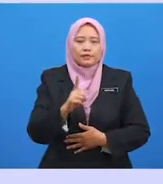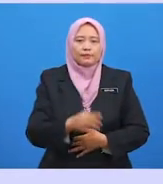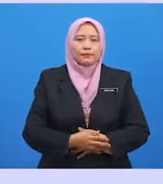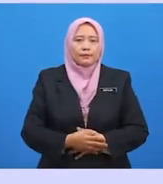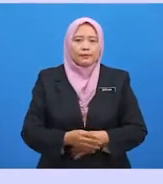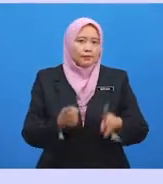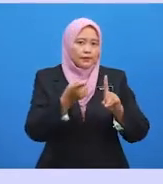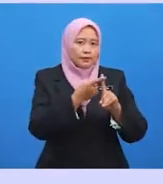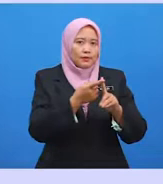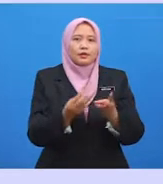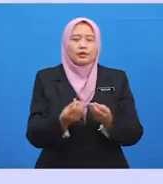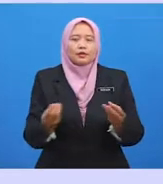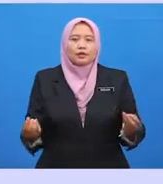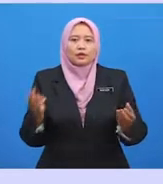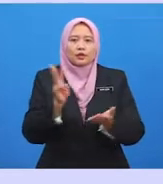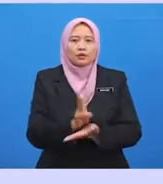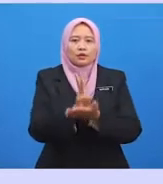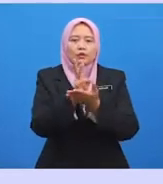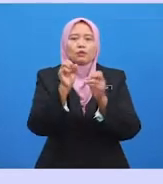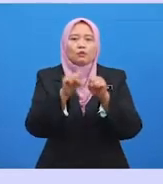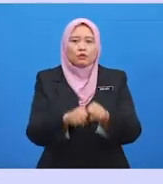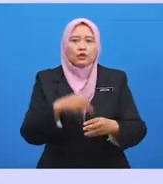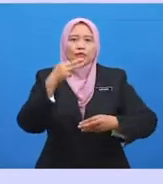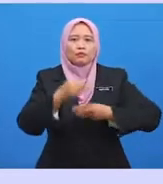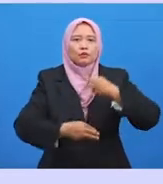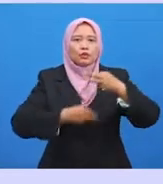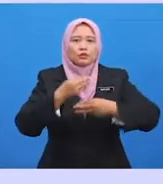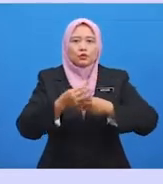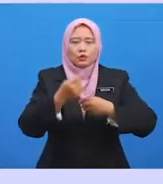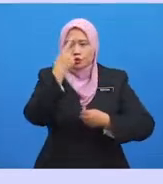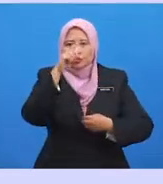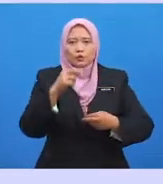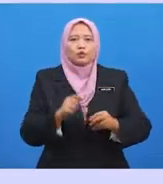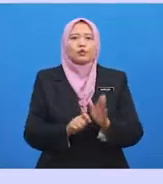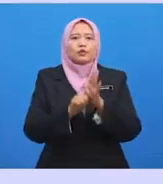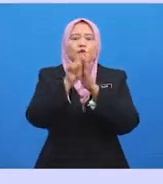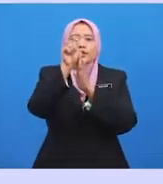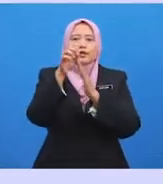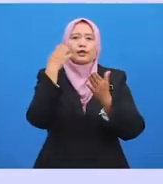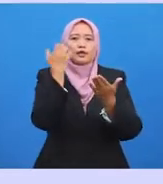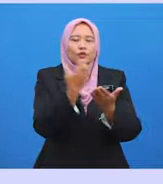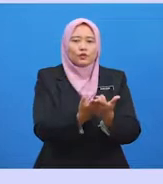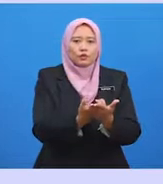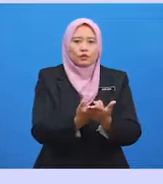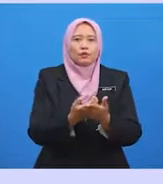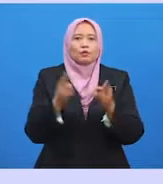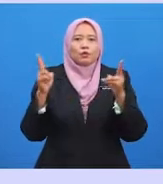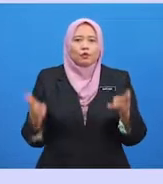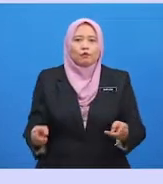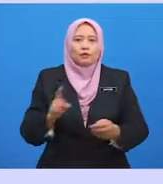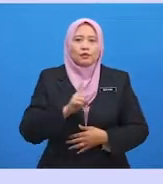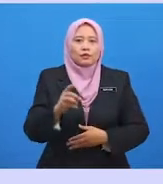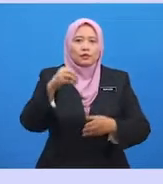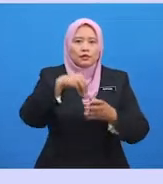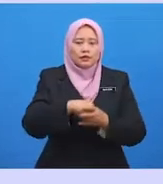dimajukan untuk meningkatkan ekonomi umat Islam seperti dalam pertanian dan peternakan